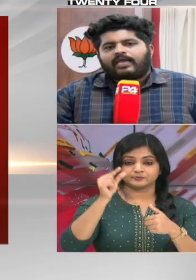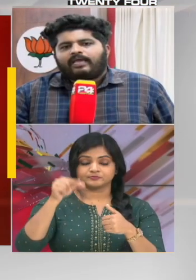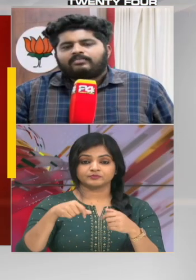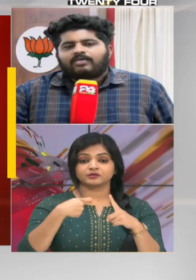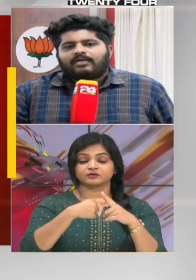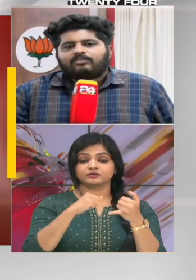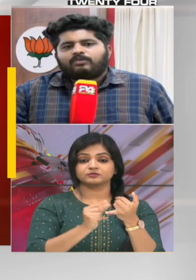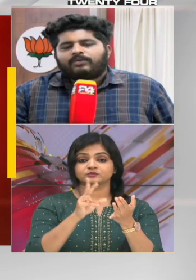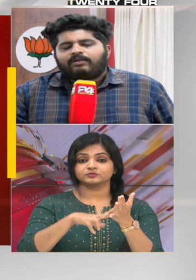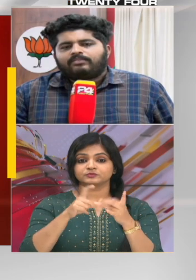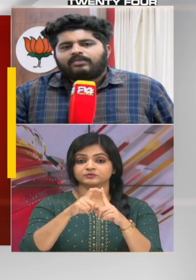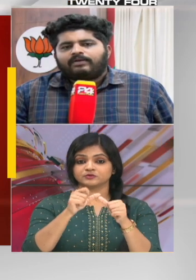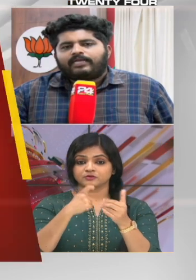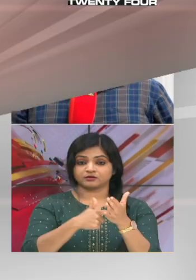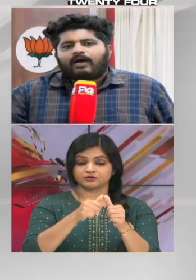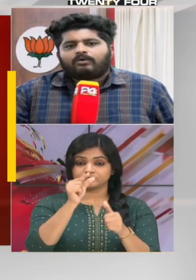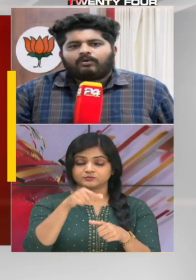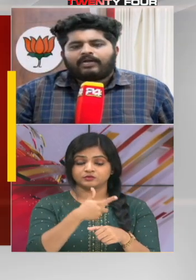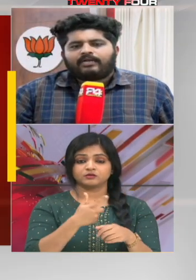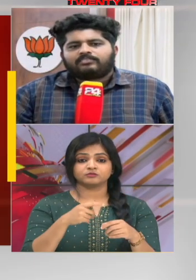സുന്ദരയെ സ്ഥാനാർത്ഥിത്വം പിൻവലിക്കുന്നതിന് വേണ്ടി